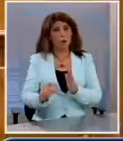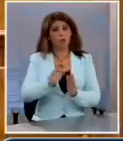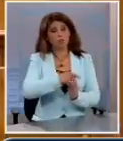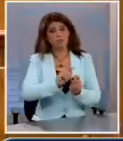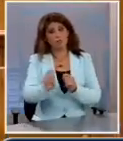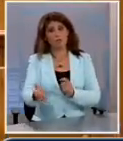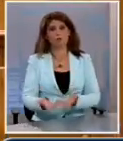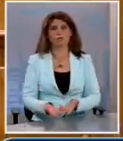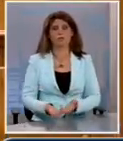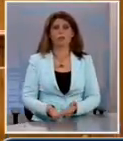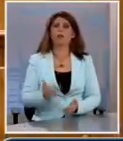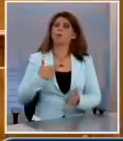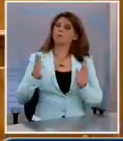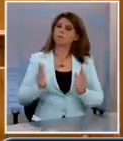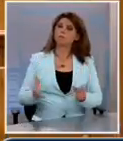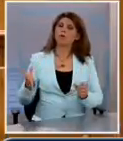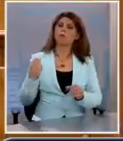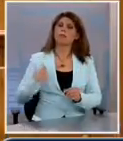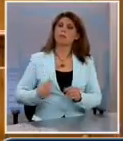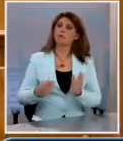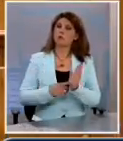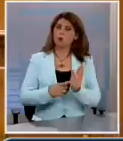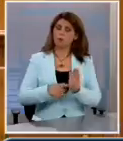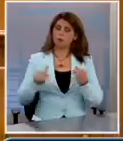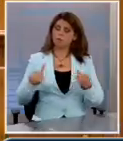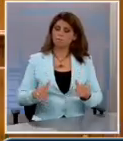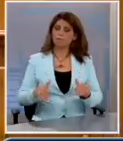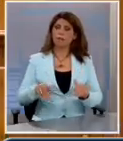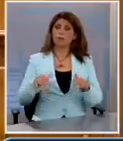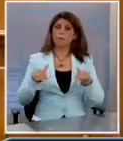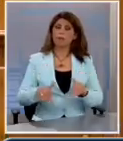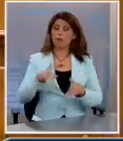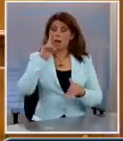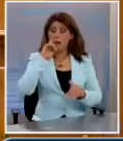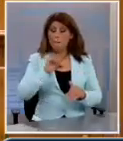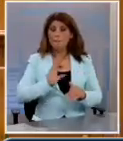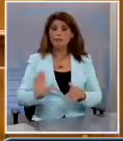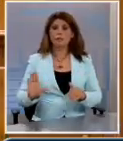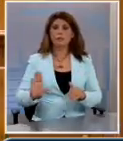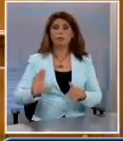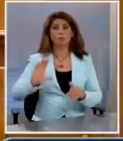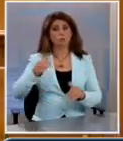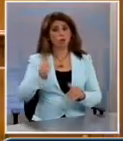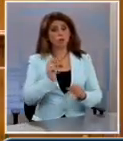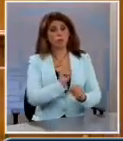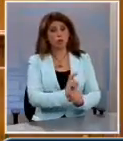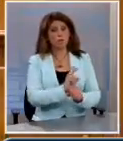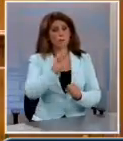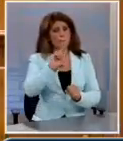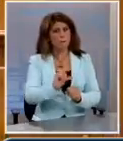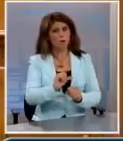λοιπόν να πετύχουμε δημοσιονομική πειθαρχία, μια πειθαρχία η οποία απαιτείται, πρωτογενή πλεονάσματα,